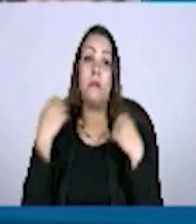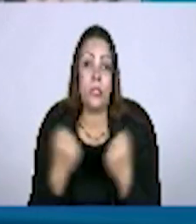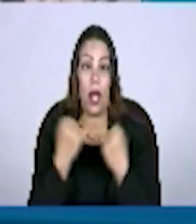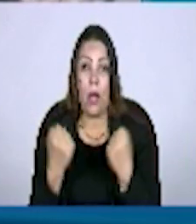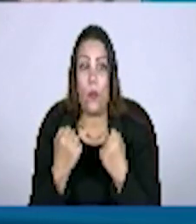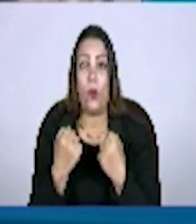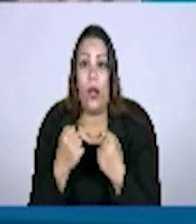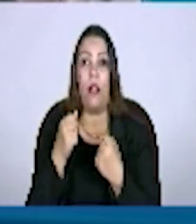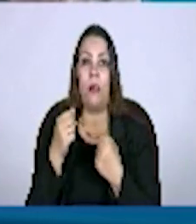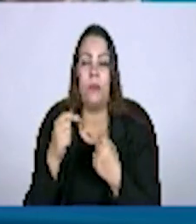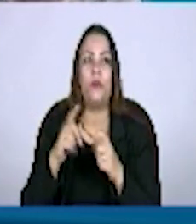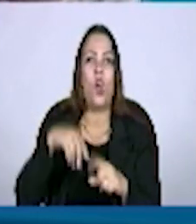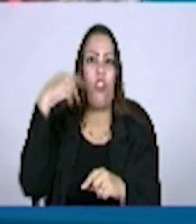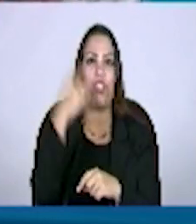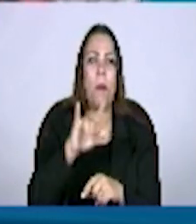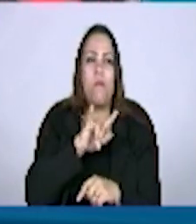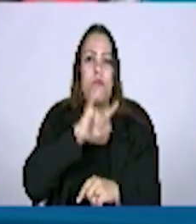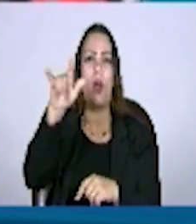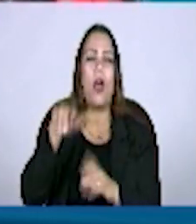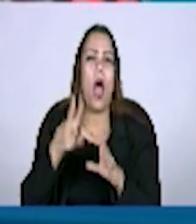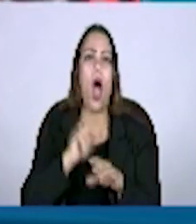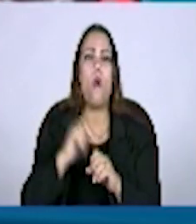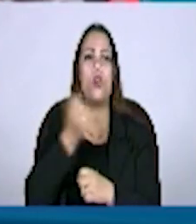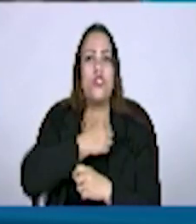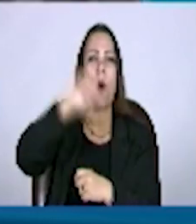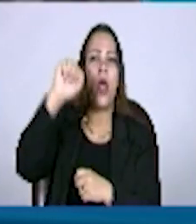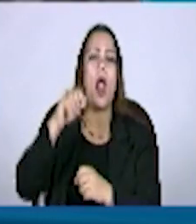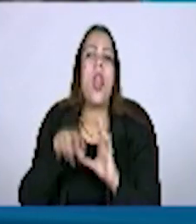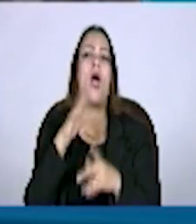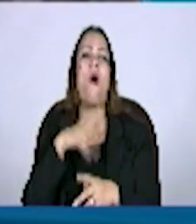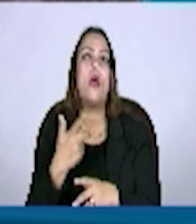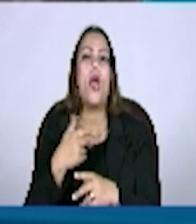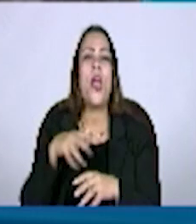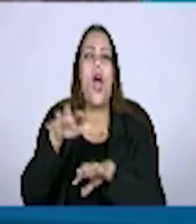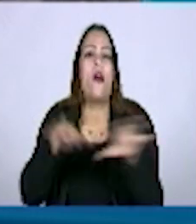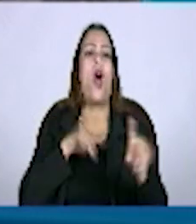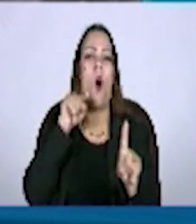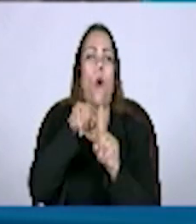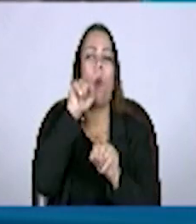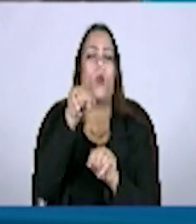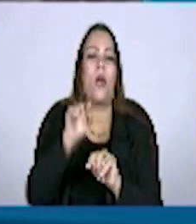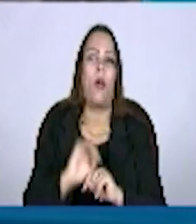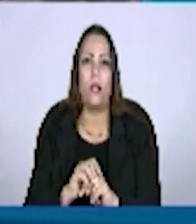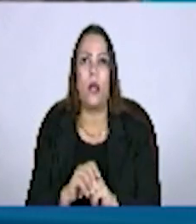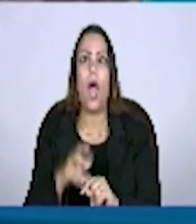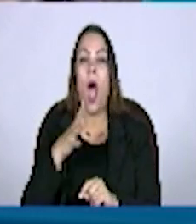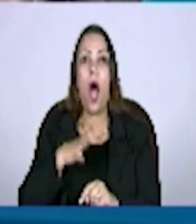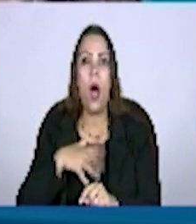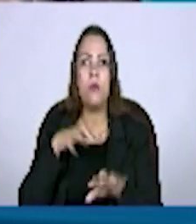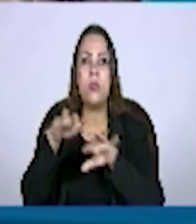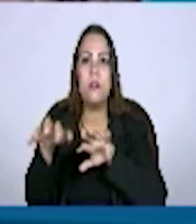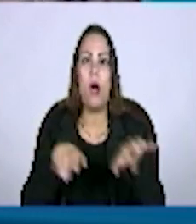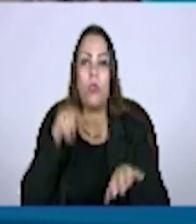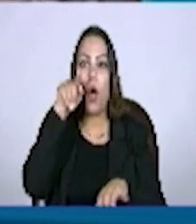ايضا بتضرب طيارات مسيره ولا صواريخ لا انا ستهدف ايران هو عايز يقول لها انا استهدف ايران التي